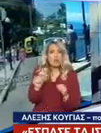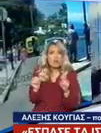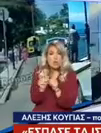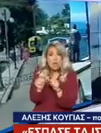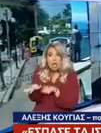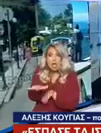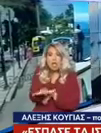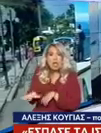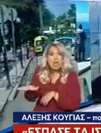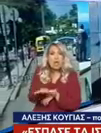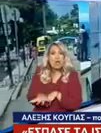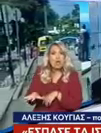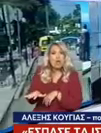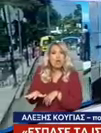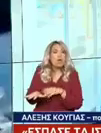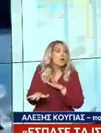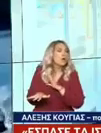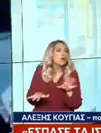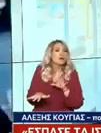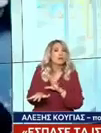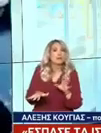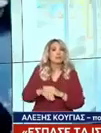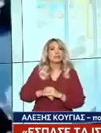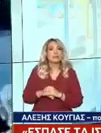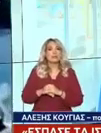που σκότωσε το κορίτσι, και το λέω γιατί... Είναι ακριβώς...